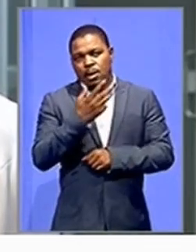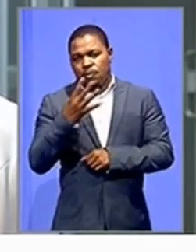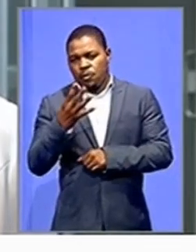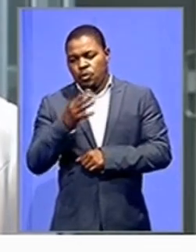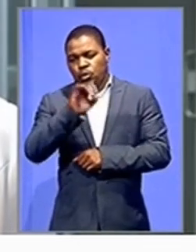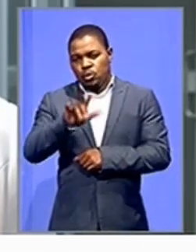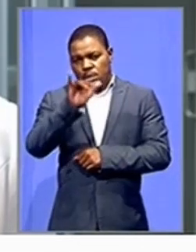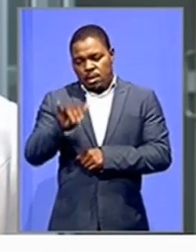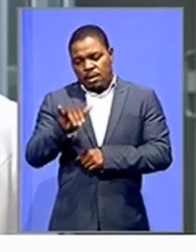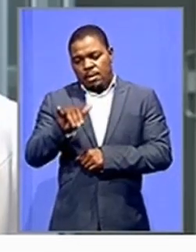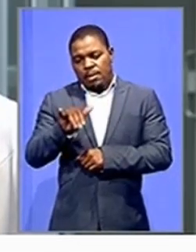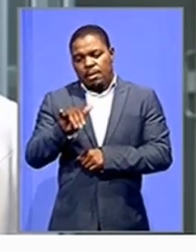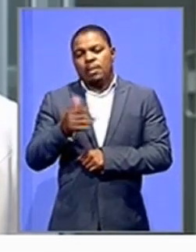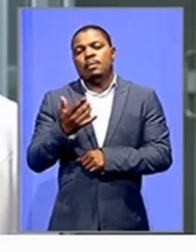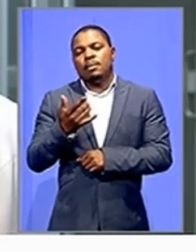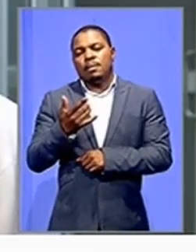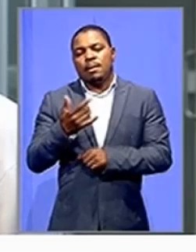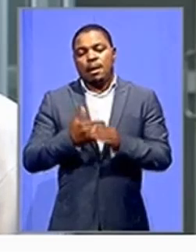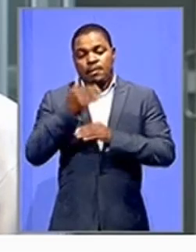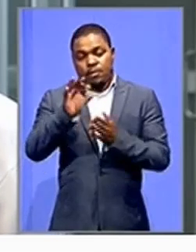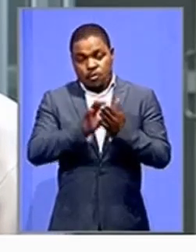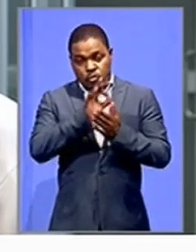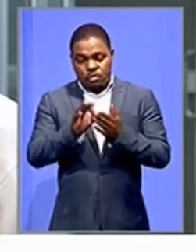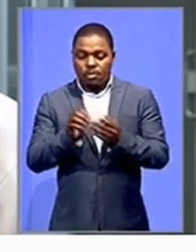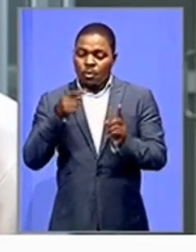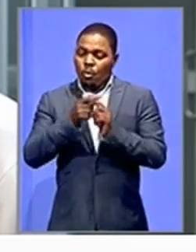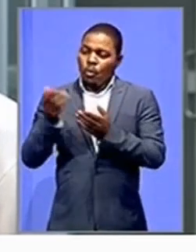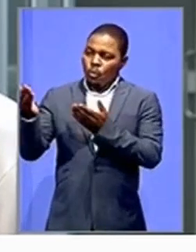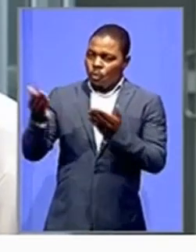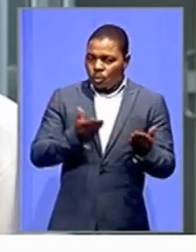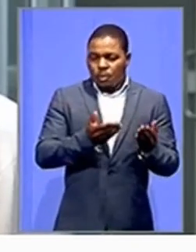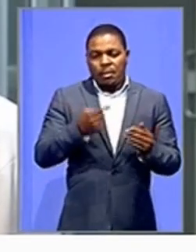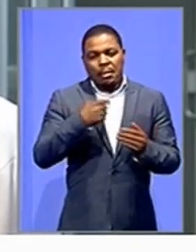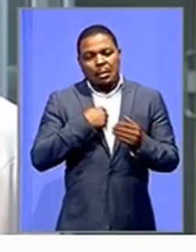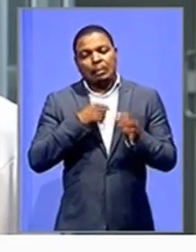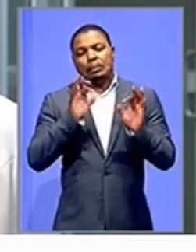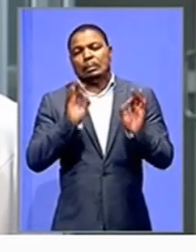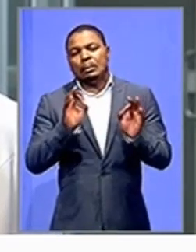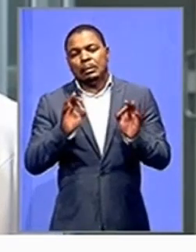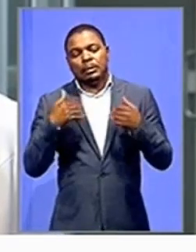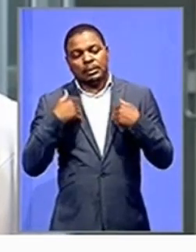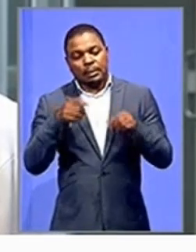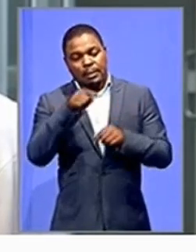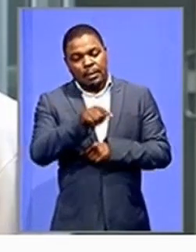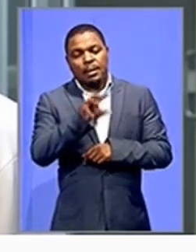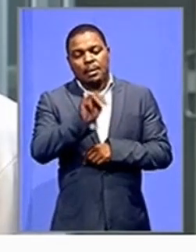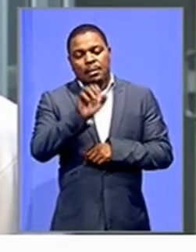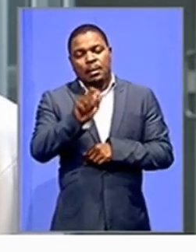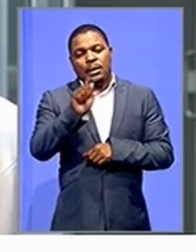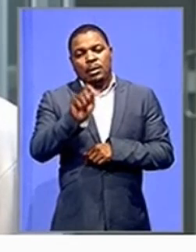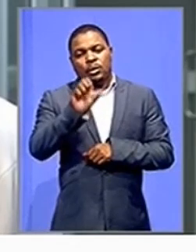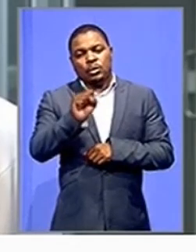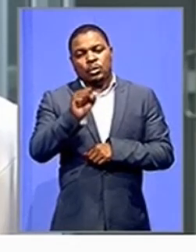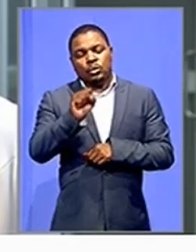mora dikgetho ke fihletse matsohong a hae ke qala ho matshohlo ke lenaneo